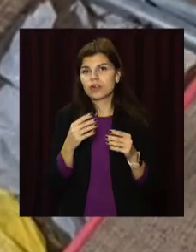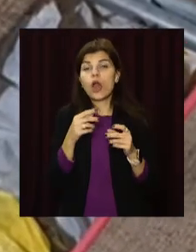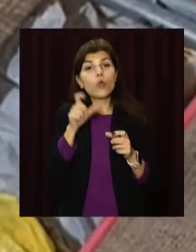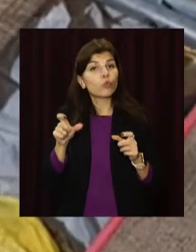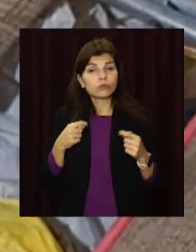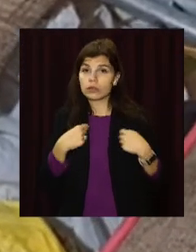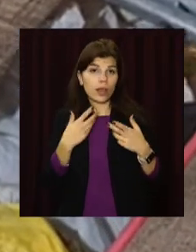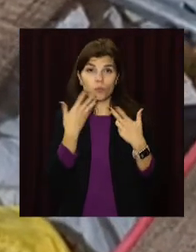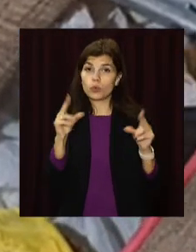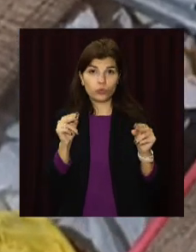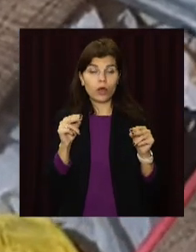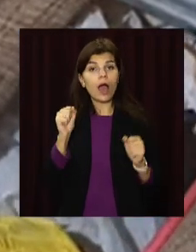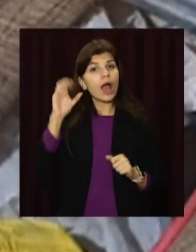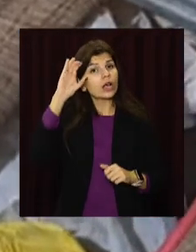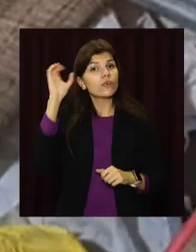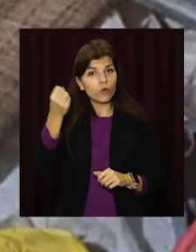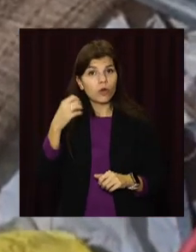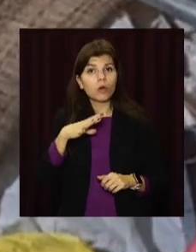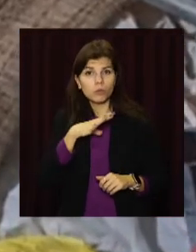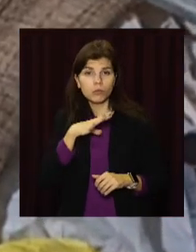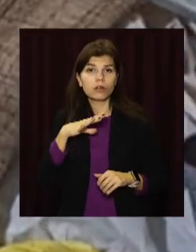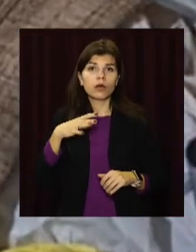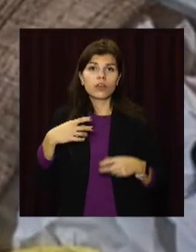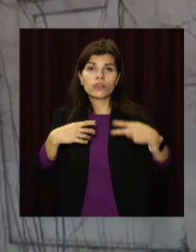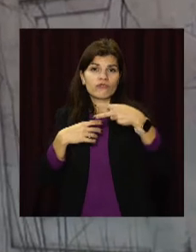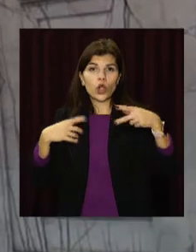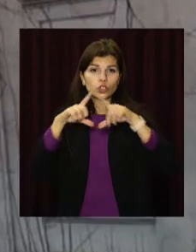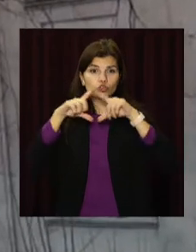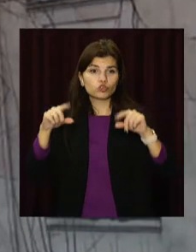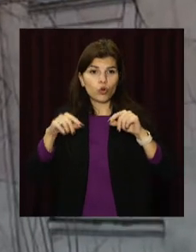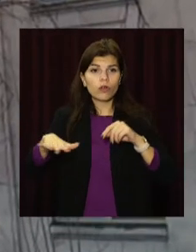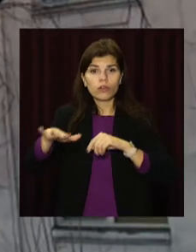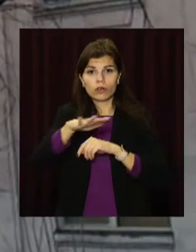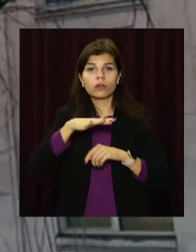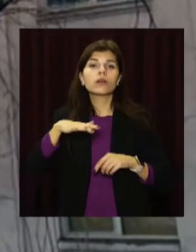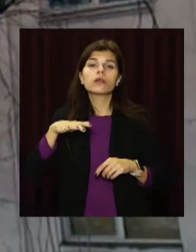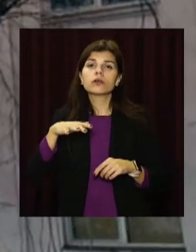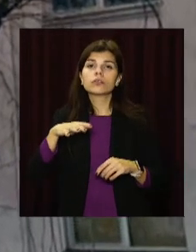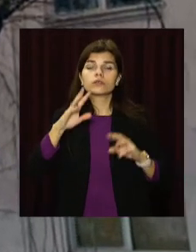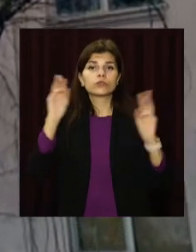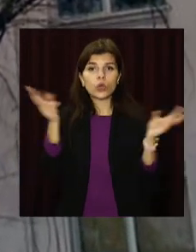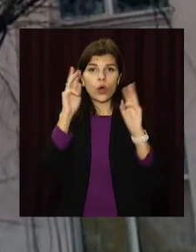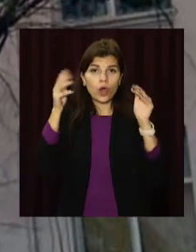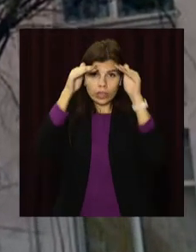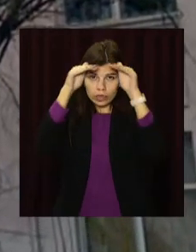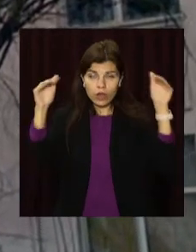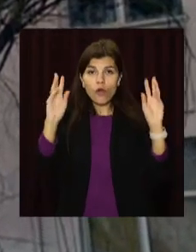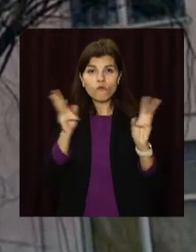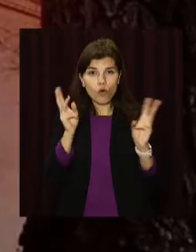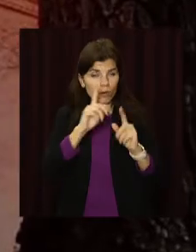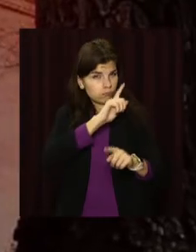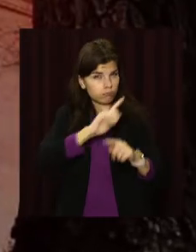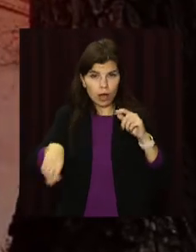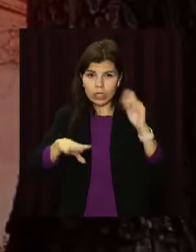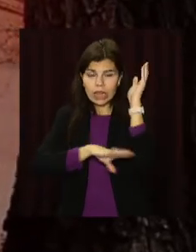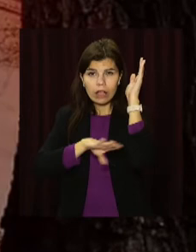немає. А у Кривому Розі палала занедбана двоповерхова школа по вулиці Ветеранів праці. Загорівся дах, вогонь швидко